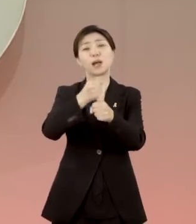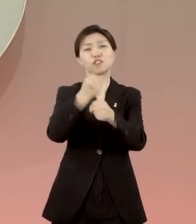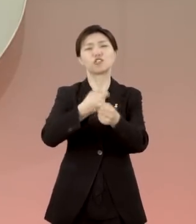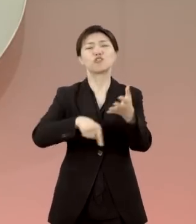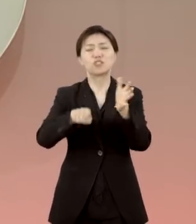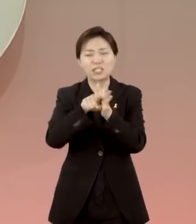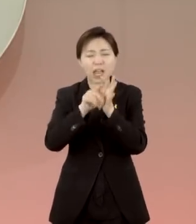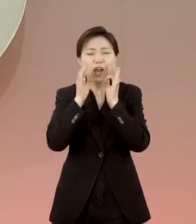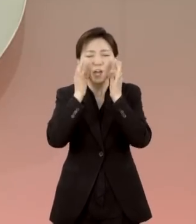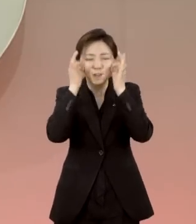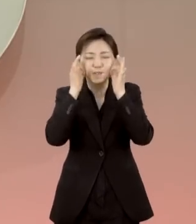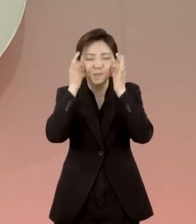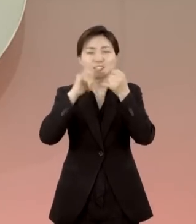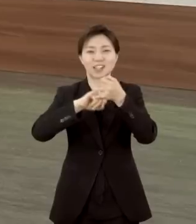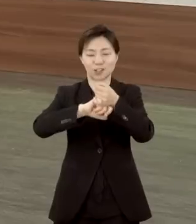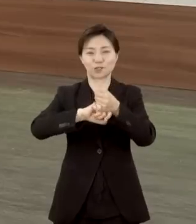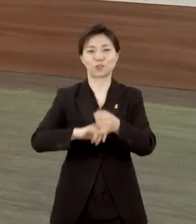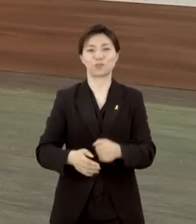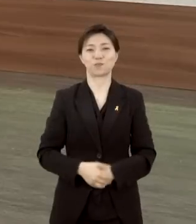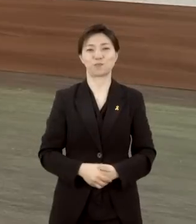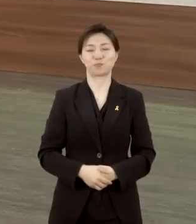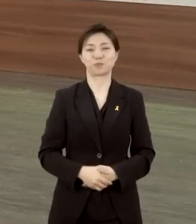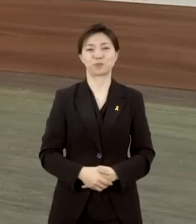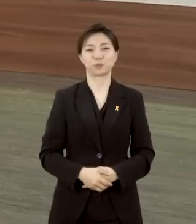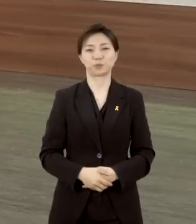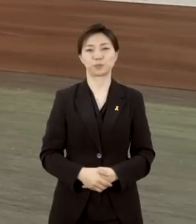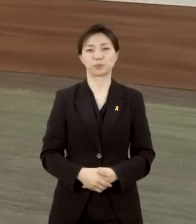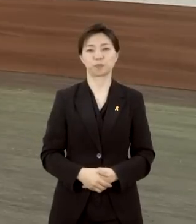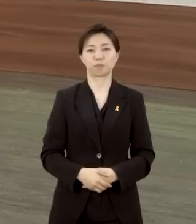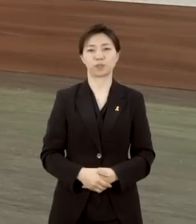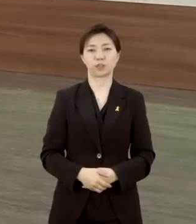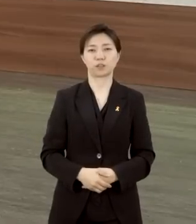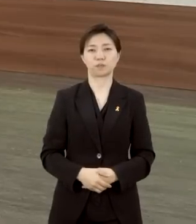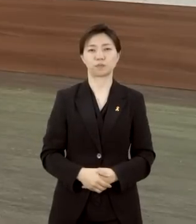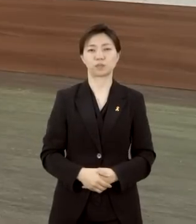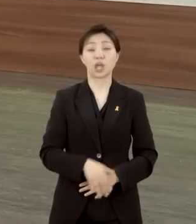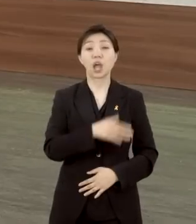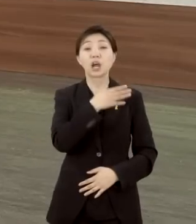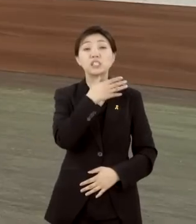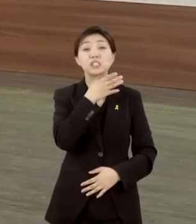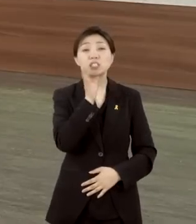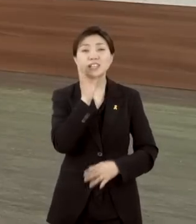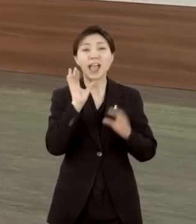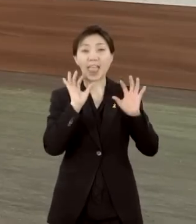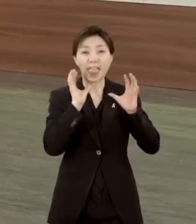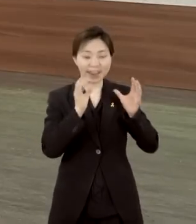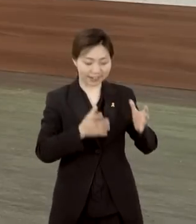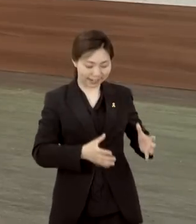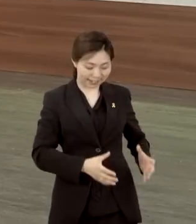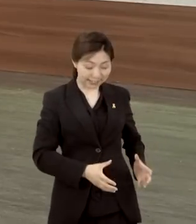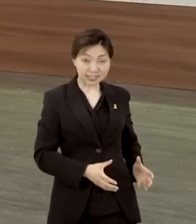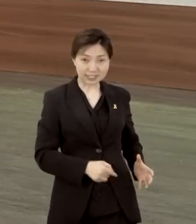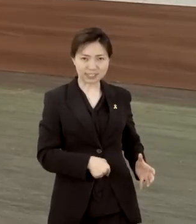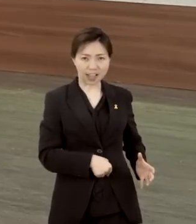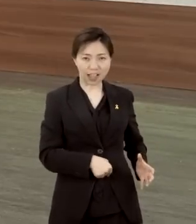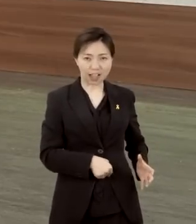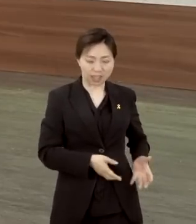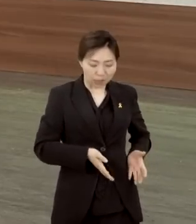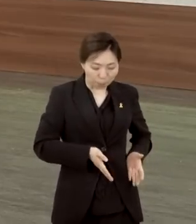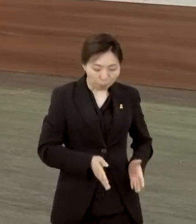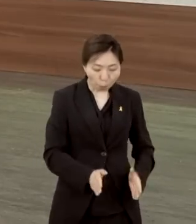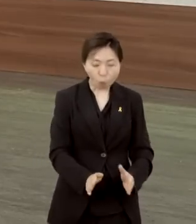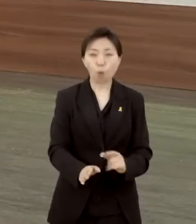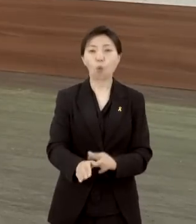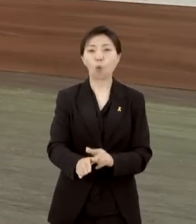되겠습니다 갑자기 자비판이 되네요 어쨌거나 그 늙은 아기가